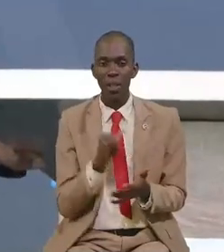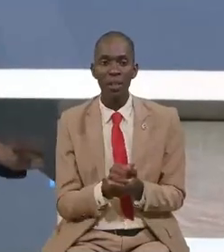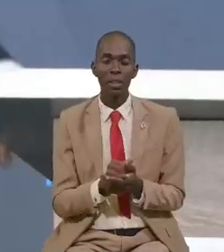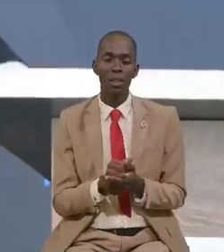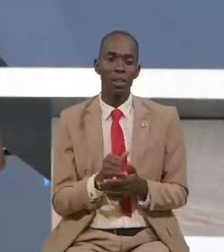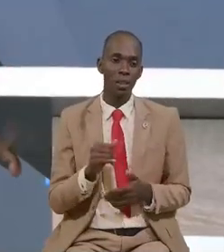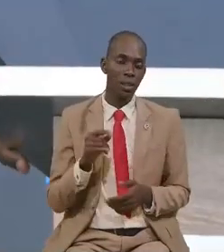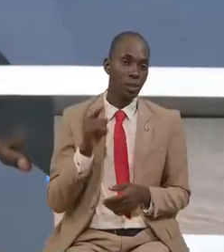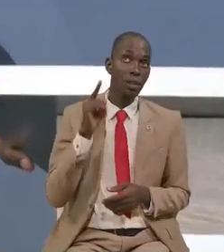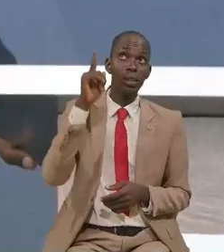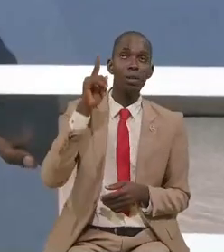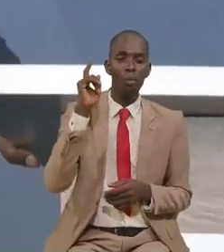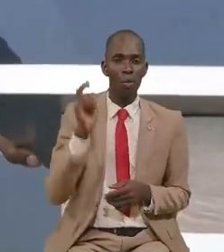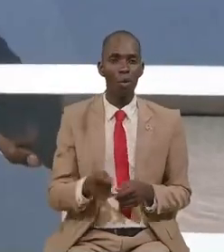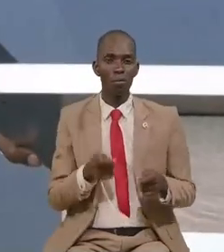Il doit régner